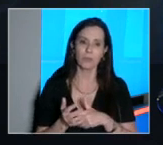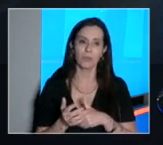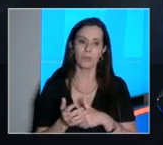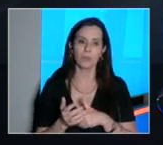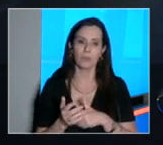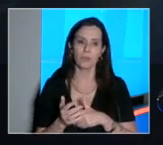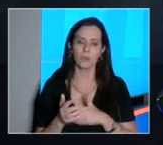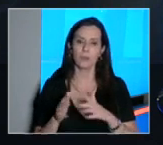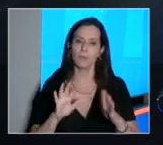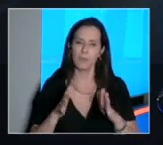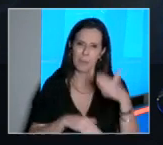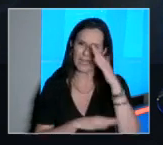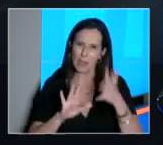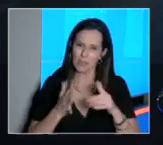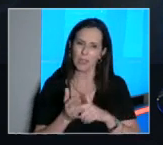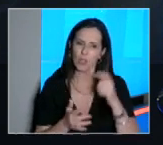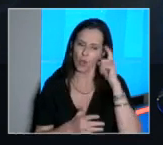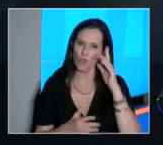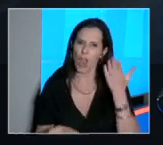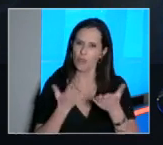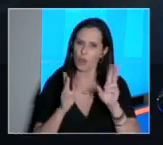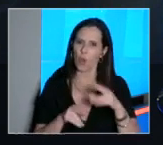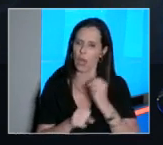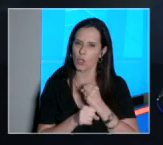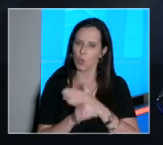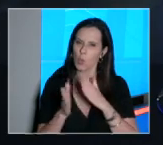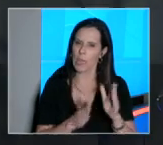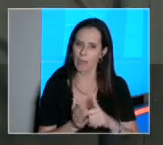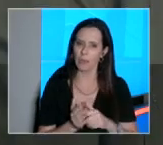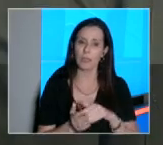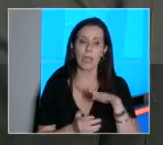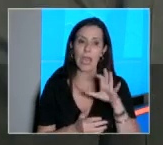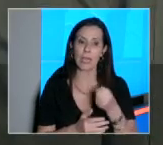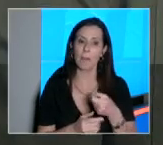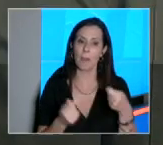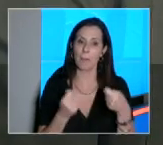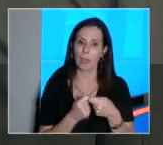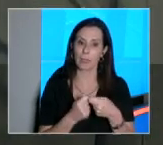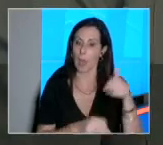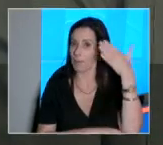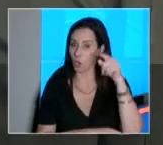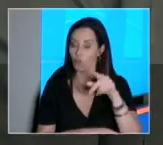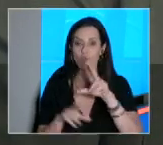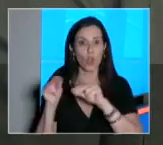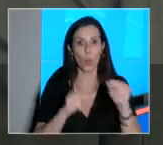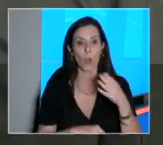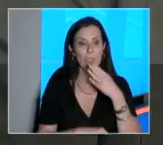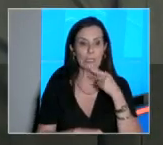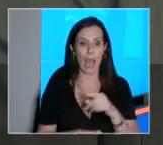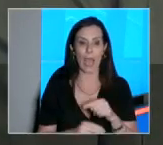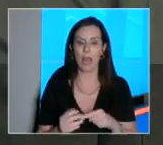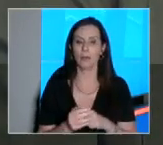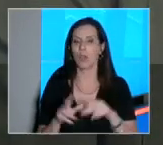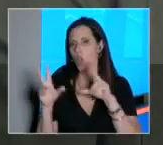לזה סמי-פריפריאלית. אני חושב שהשוואה תוכל לעשות לנו סדר. האם מבחינת מדינות שדומות לישראל,